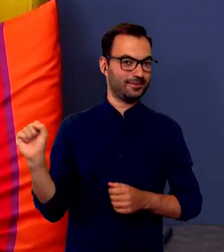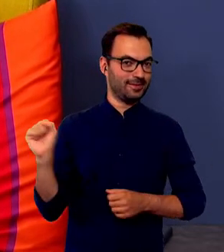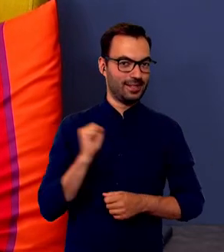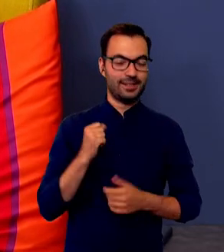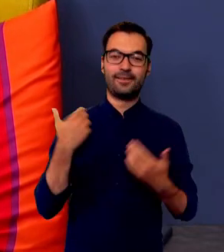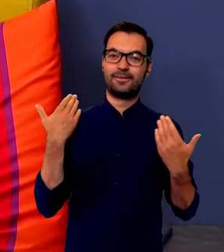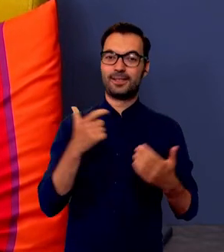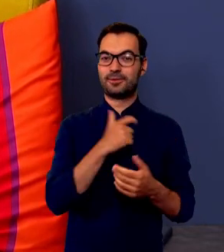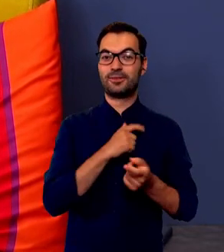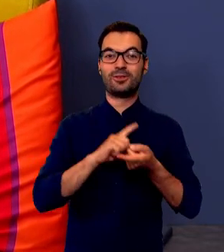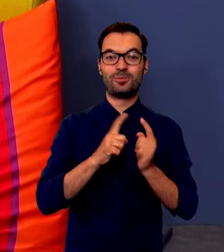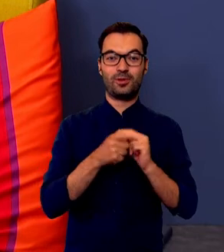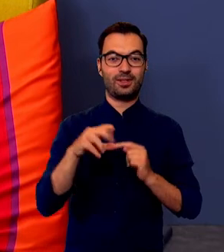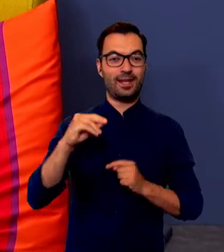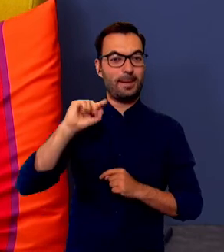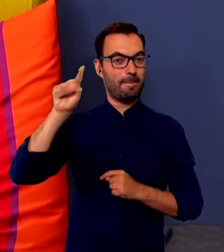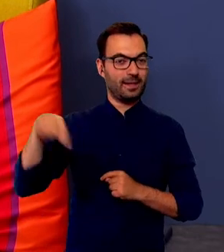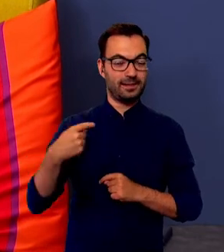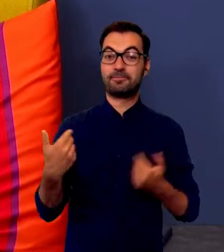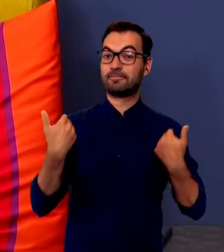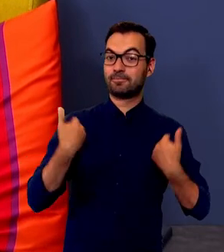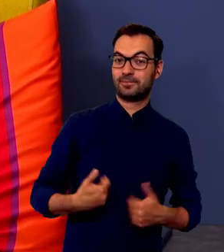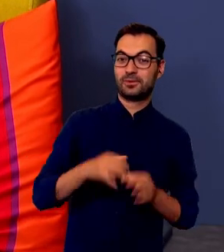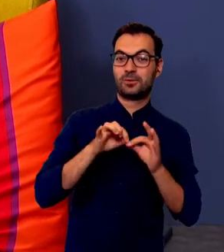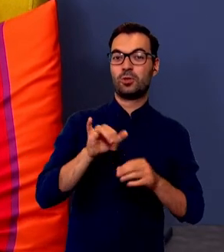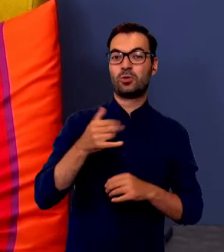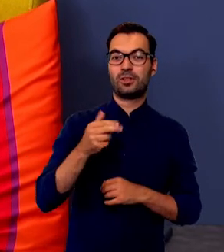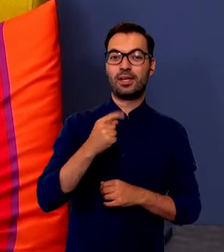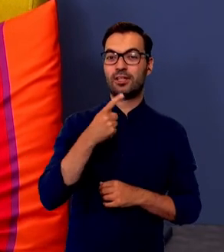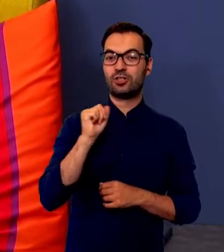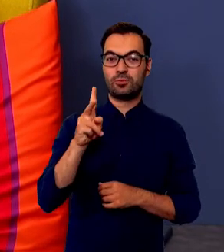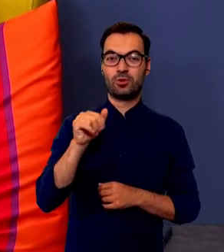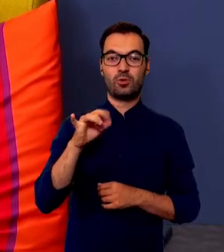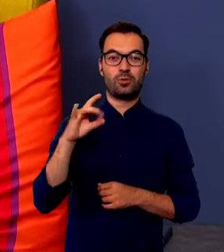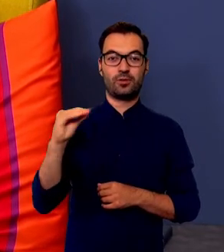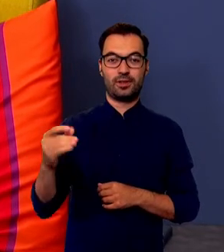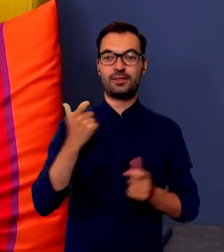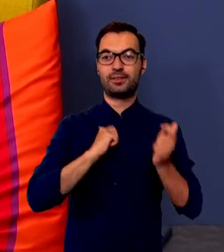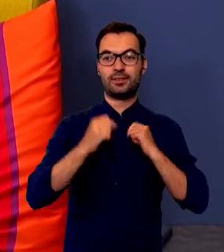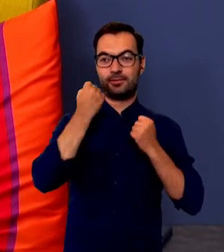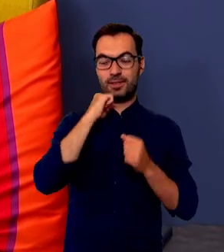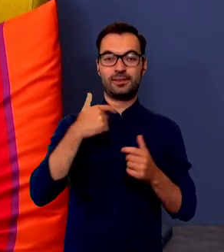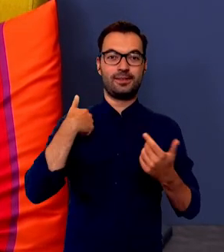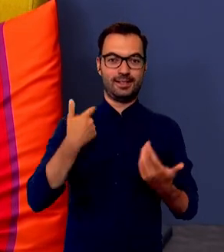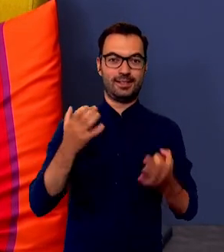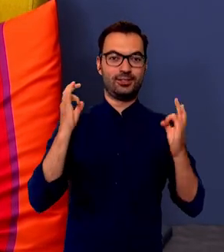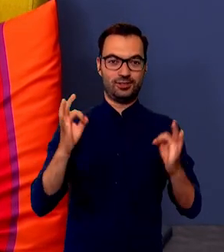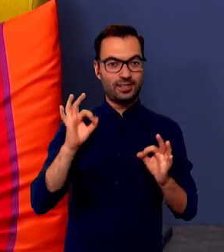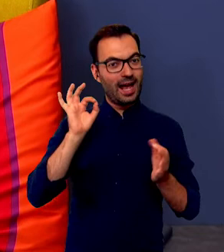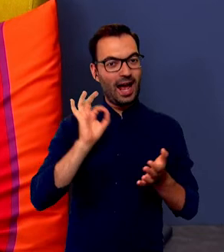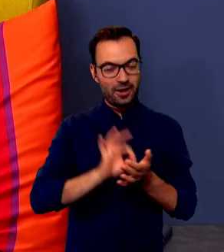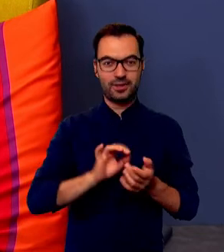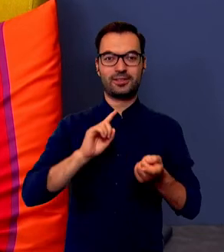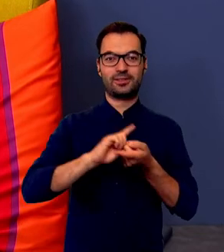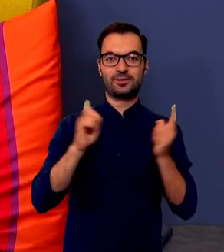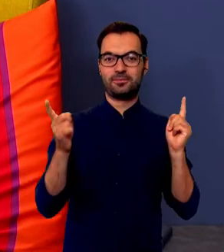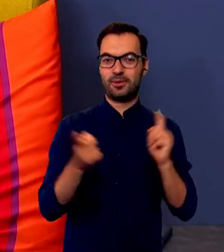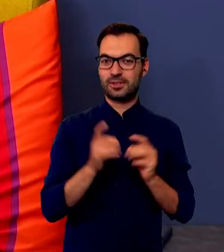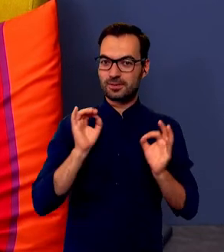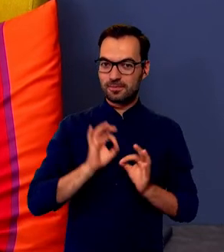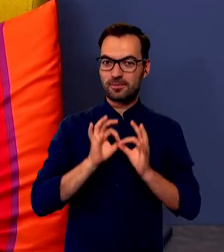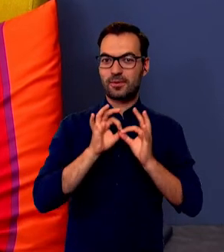na kolejnej wyjątkowej premierze online Empiku. Ja nazywam się Justyna Dżbik-Kluga i mam ogromną przyjemność być jedną z prowadzących ten empikowy